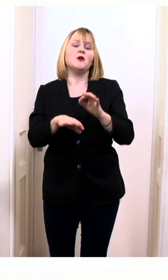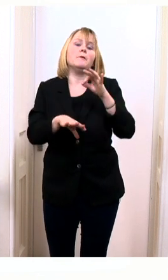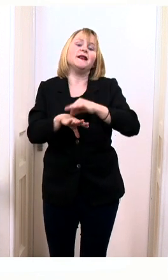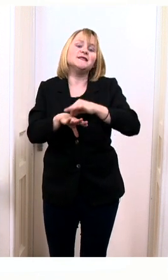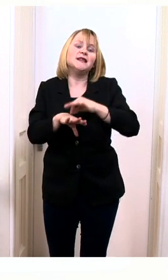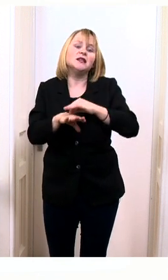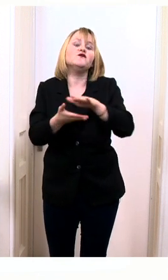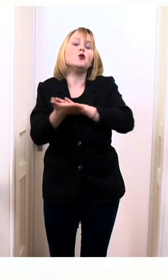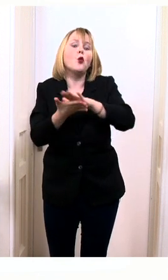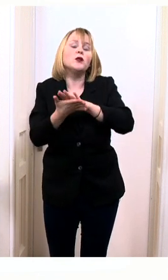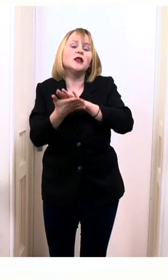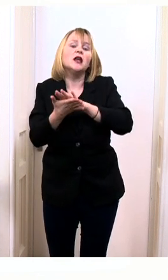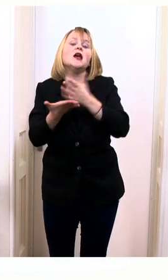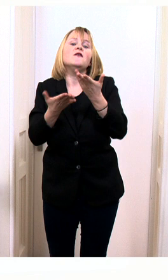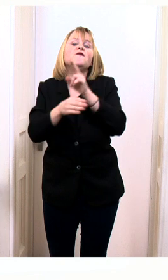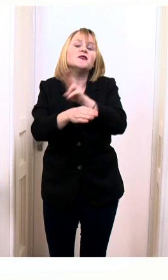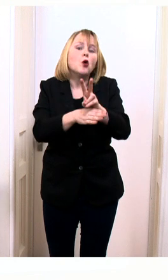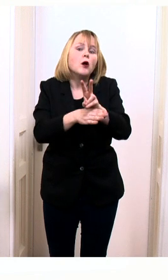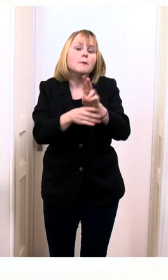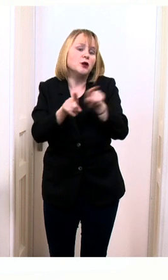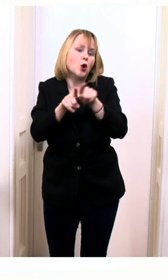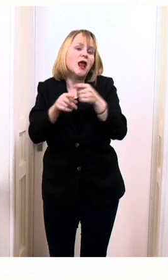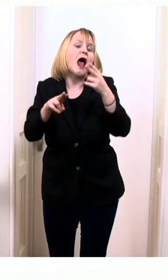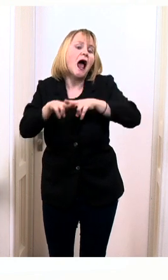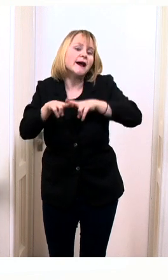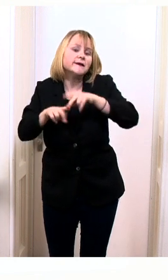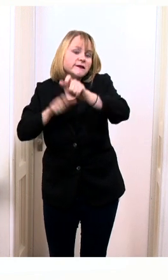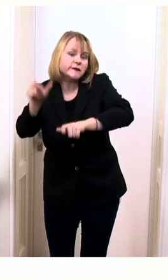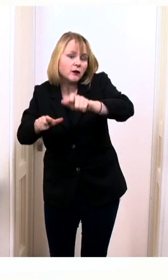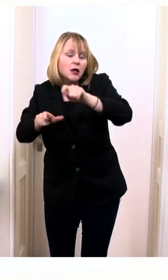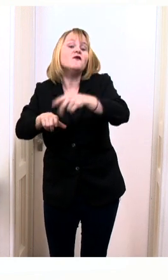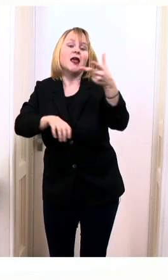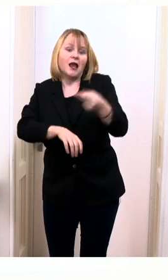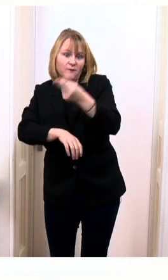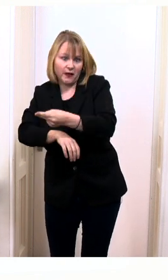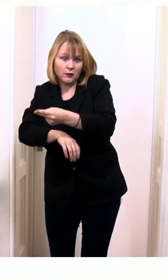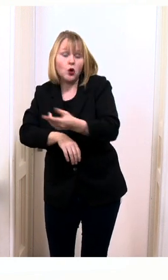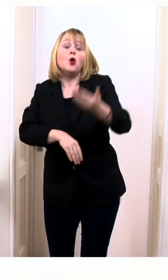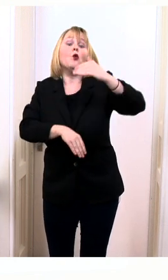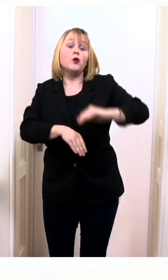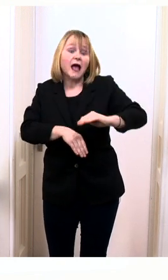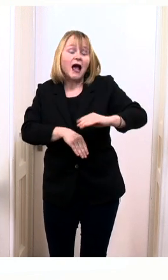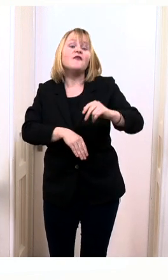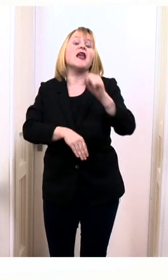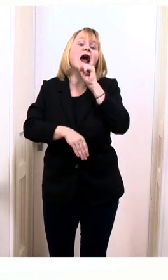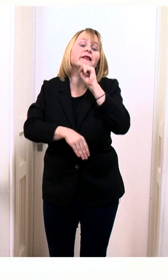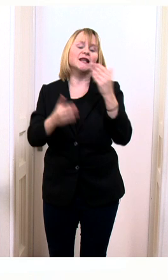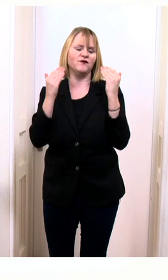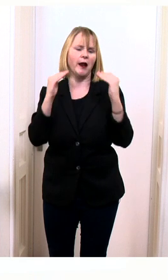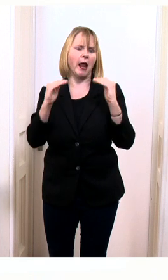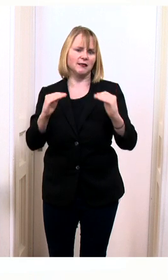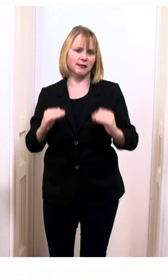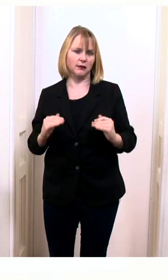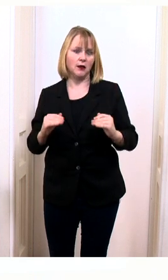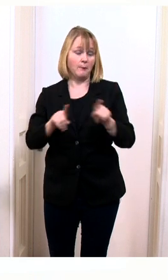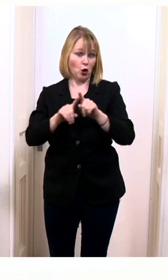insbesondere die Ärzte. Und danach öffnen wir gemäß Altersklassen. Wir fangen an bei